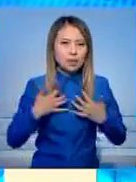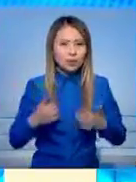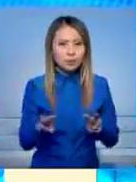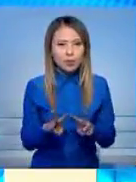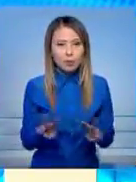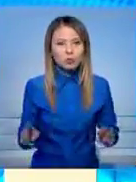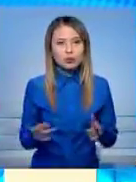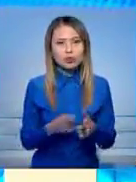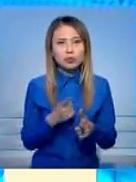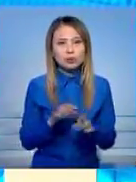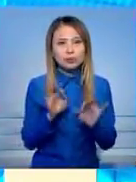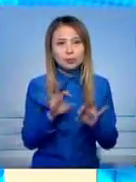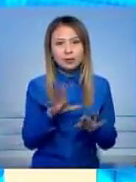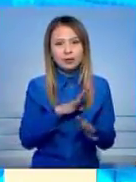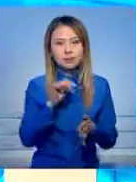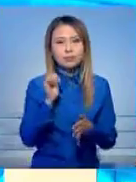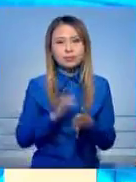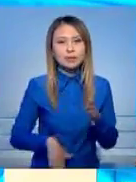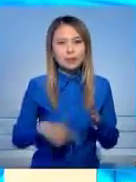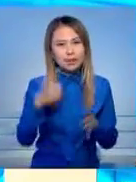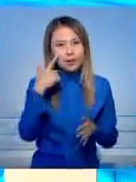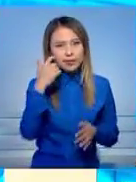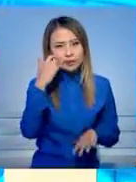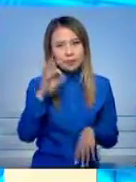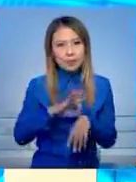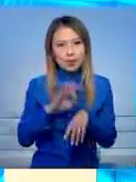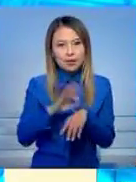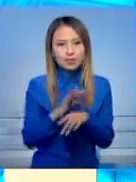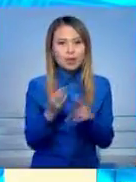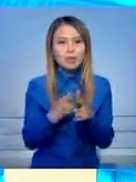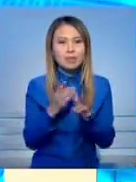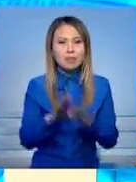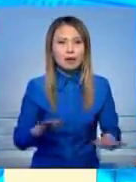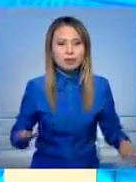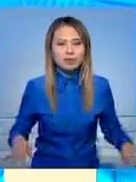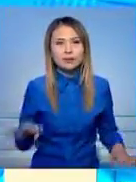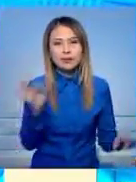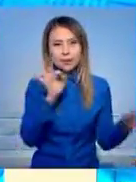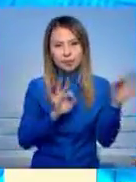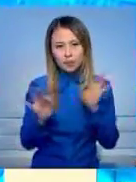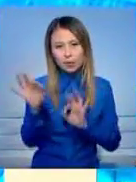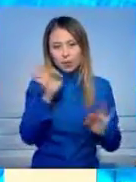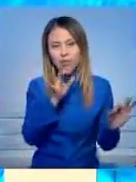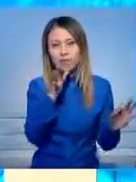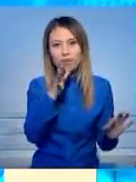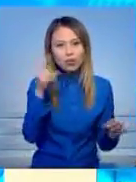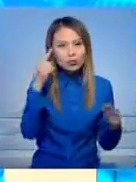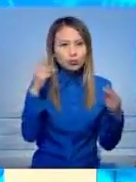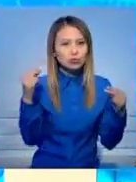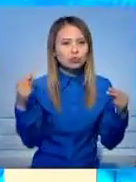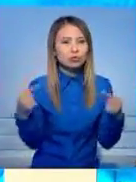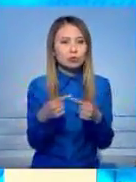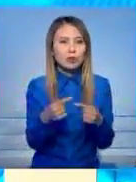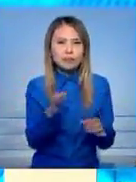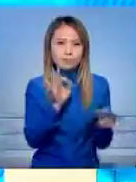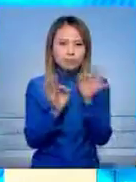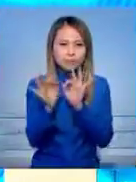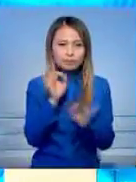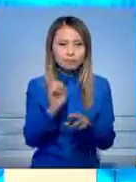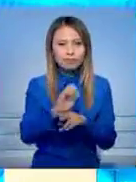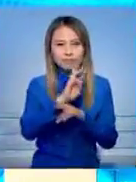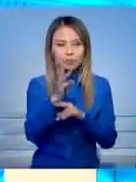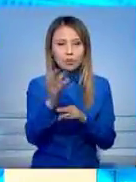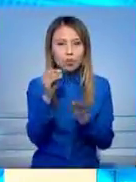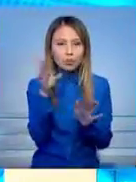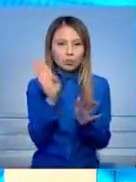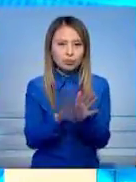сақтау министрлігіне осындай ұсыныс айтты. Себебі қант диабетіне шалдыққан балалар дәрі-дәрмекпен уақытылы қамтылмай жағдайлары